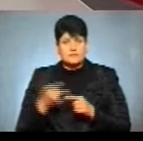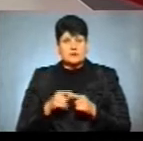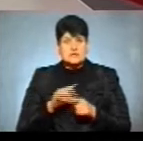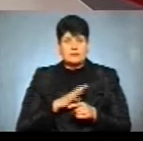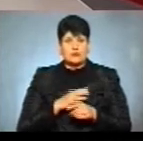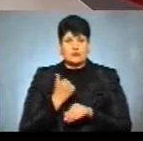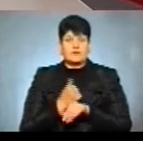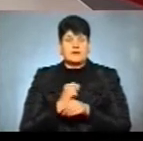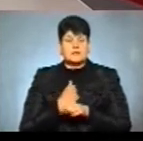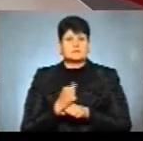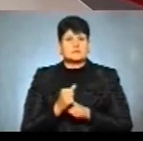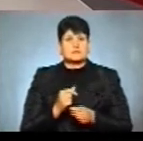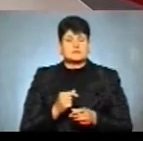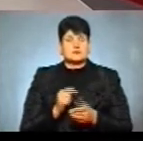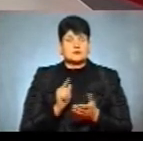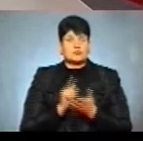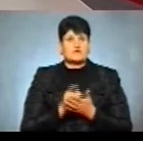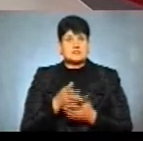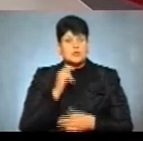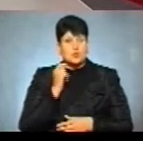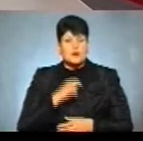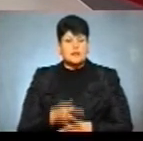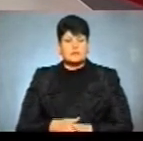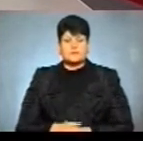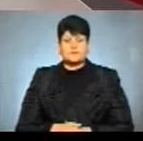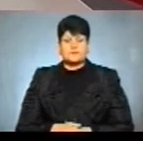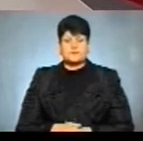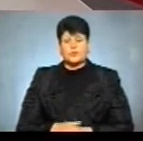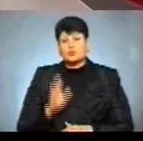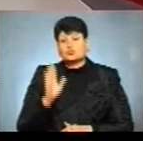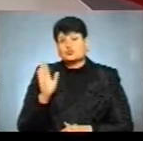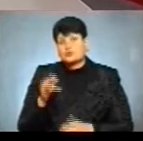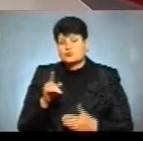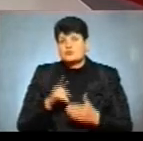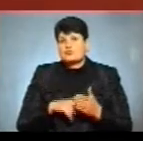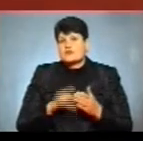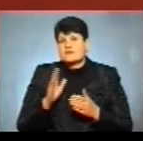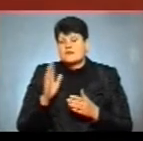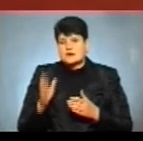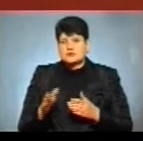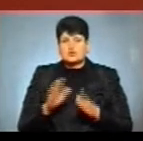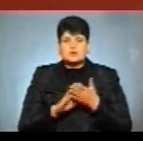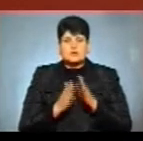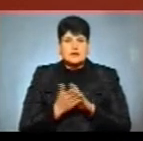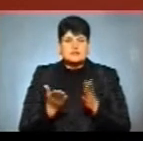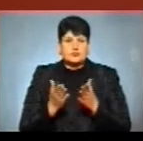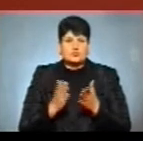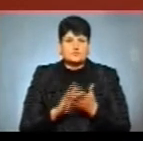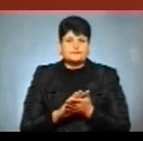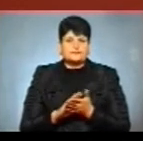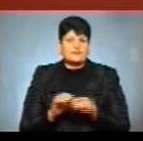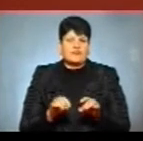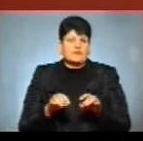основне зобов'язання для України. Ми будемо сподіватися, що якось ця ситуація врегулюється, тому що багато